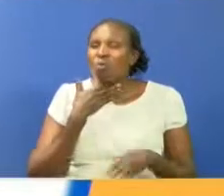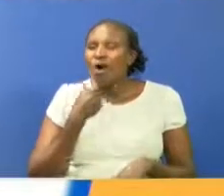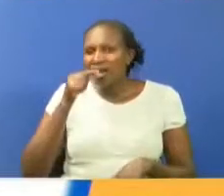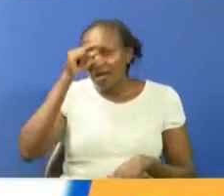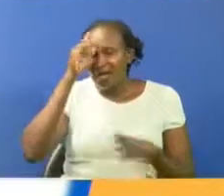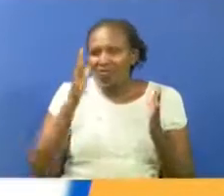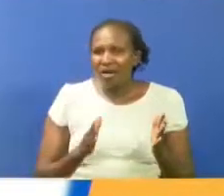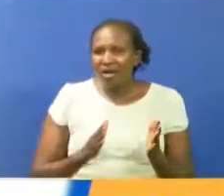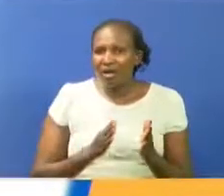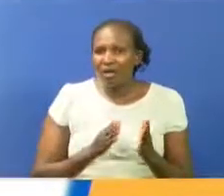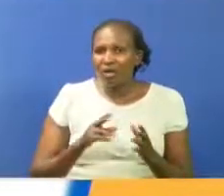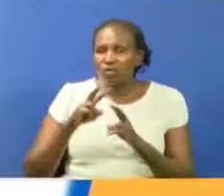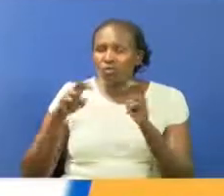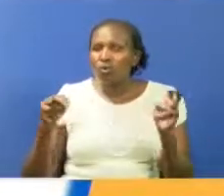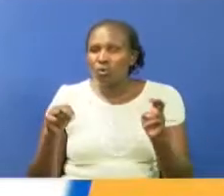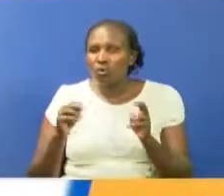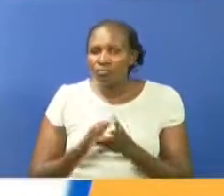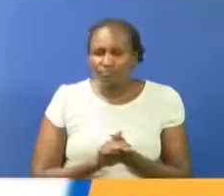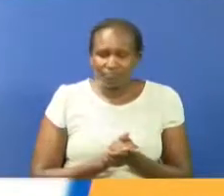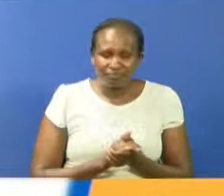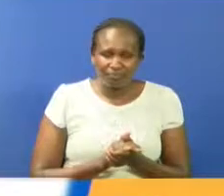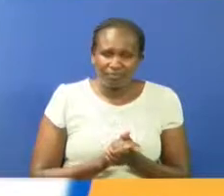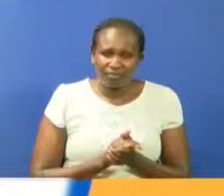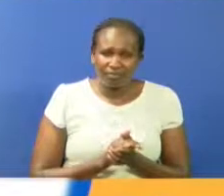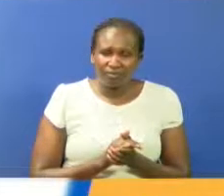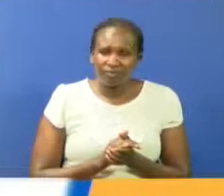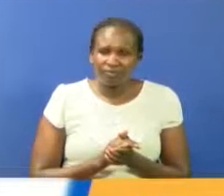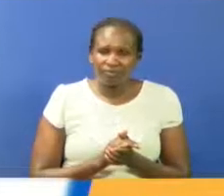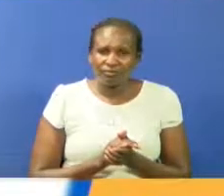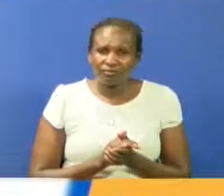Kaemba kuwatafutia makao mbadala. Jotham Sun, MBCI, kutoka kaunti ya Trans